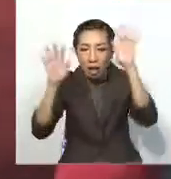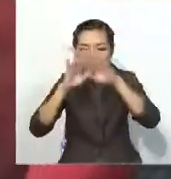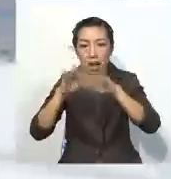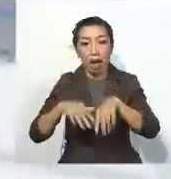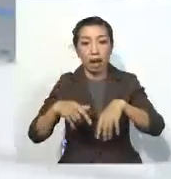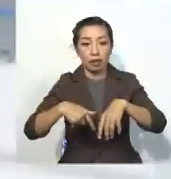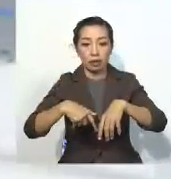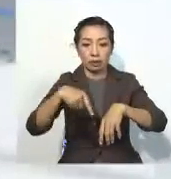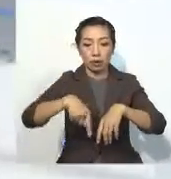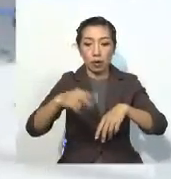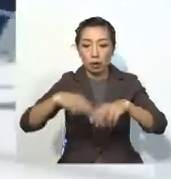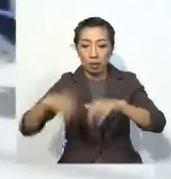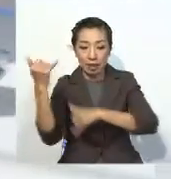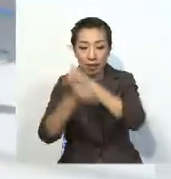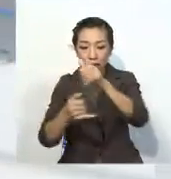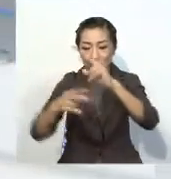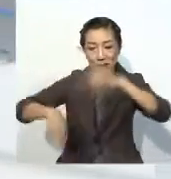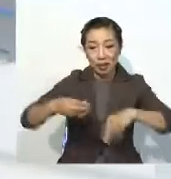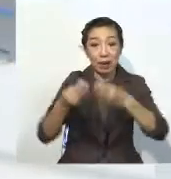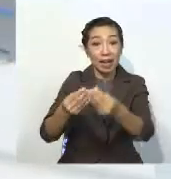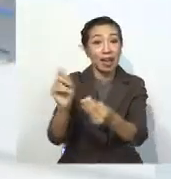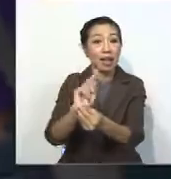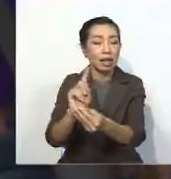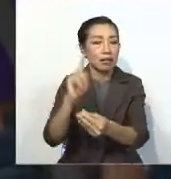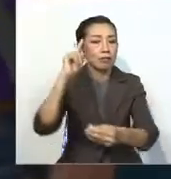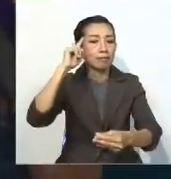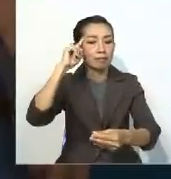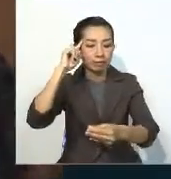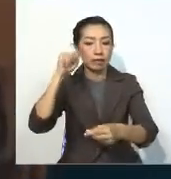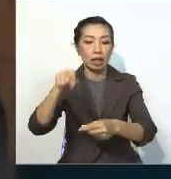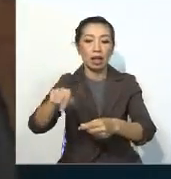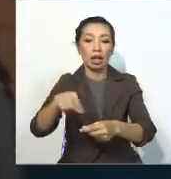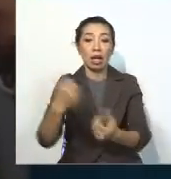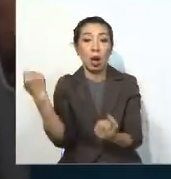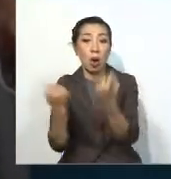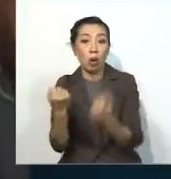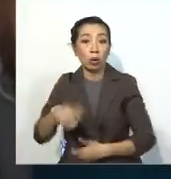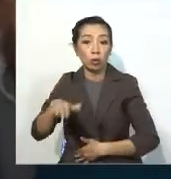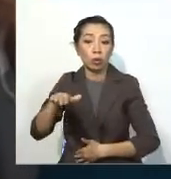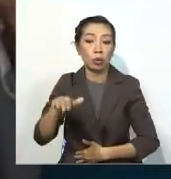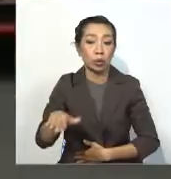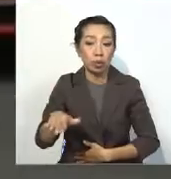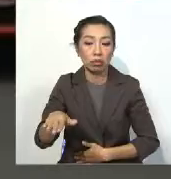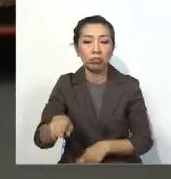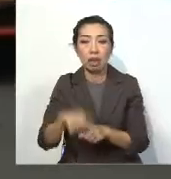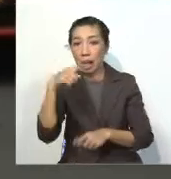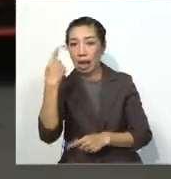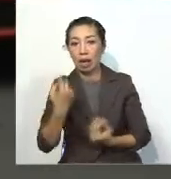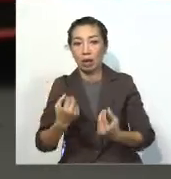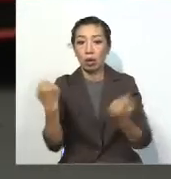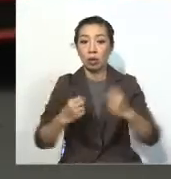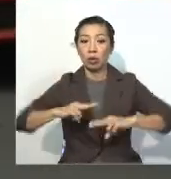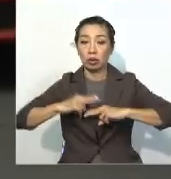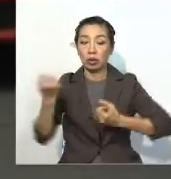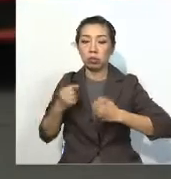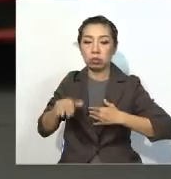ให้กับผู้ใช้บริการนะคะทางท่าอากาศยานสุวรรณภูมิก็ได้มีการยกเว้นค่าจอดรถให้ผู้โดยสารที่นำรถมาจอด